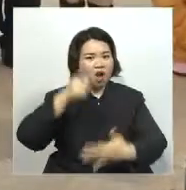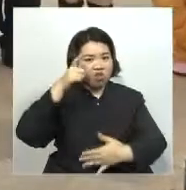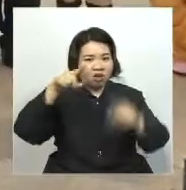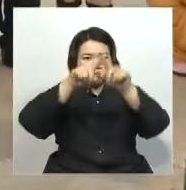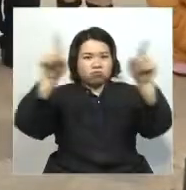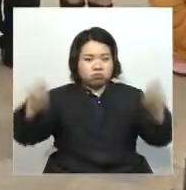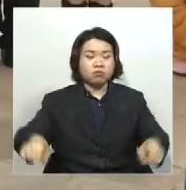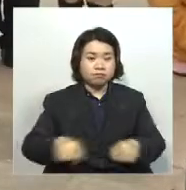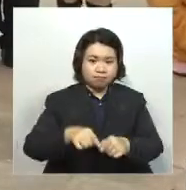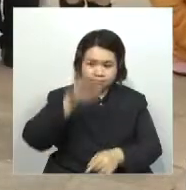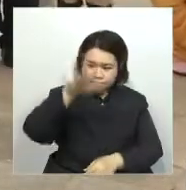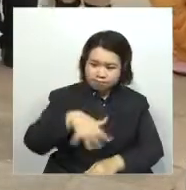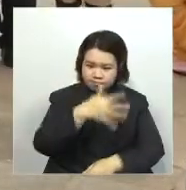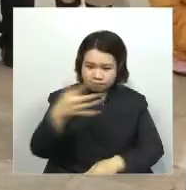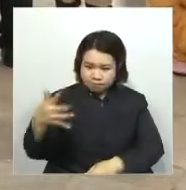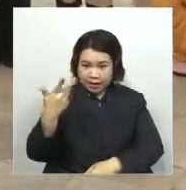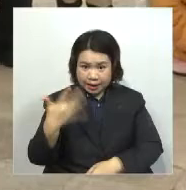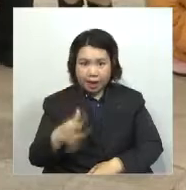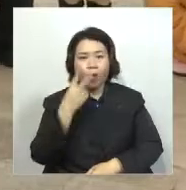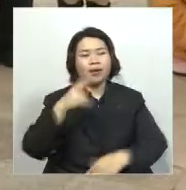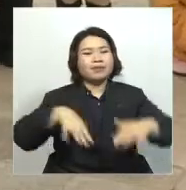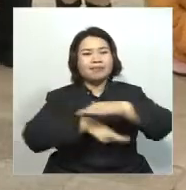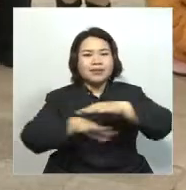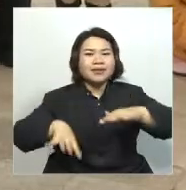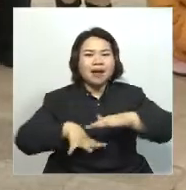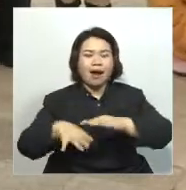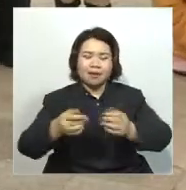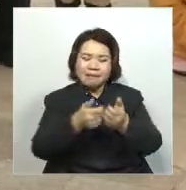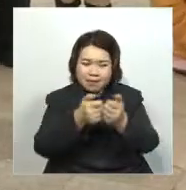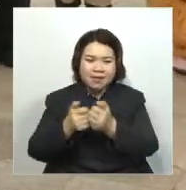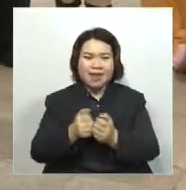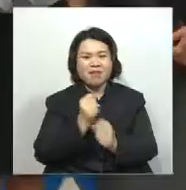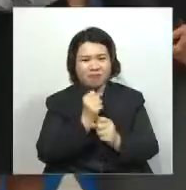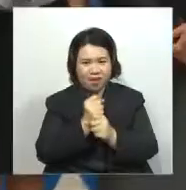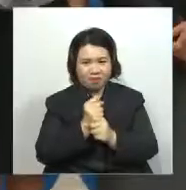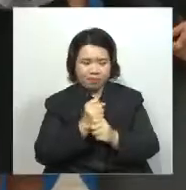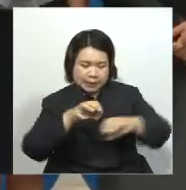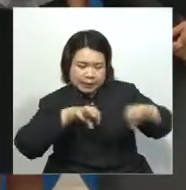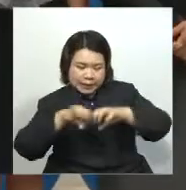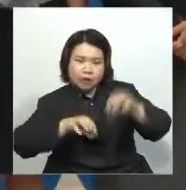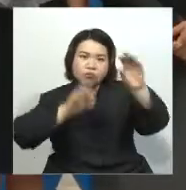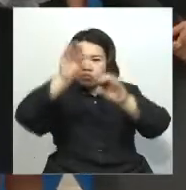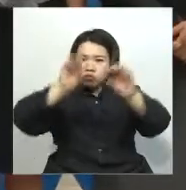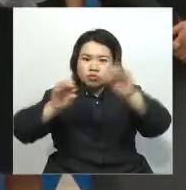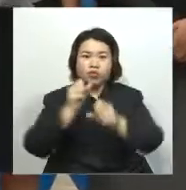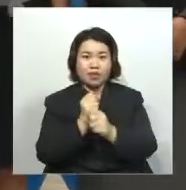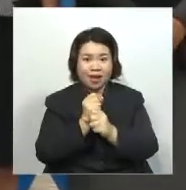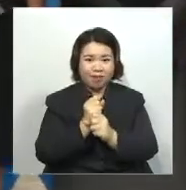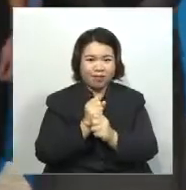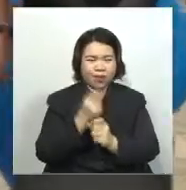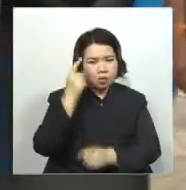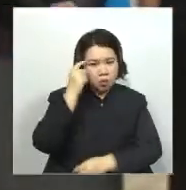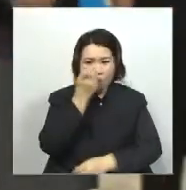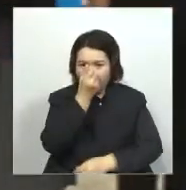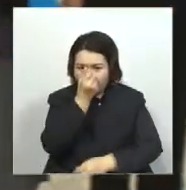ใหญ่แล้วจะได้ฝึกพื้นฐานของตารางธาตุผ่านกิจกรรมการเล่นเกมการจัดเรียงตารางธาตุเรียนรู้ความ